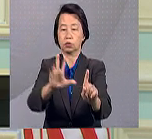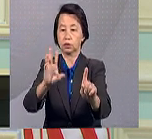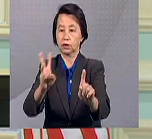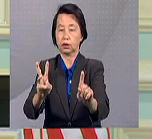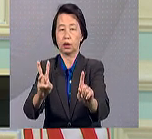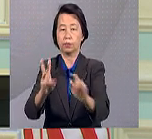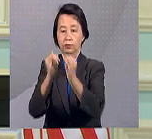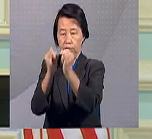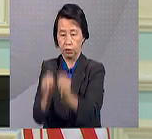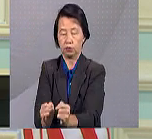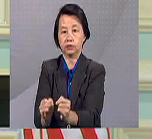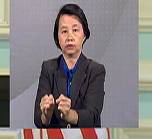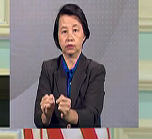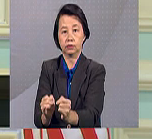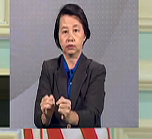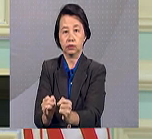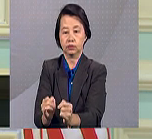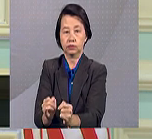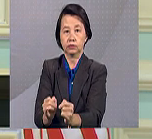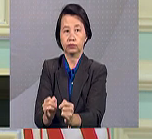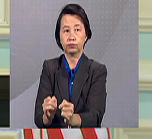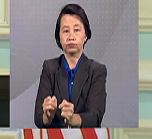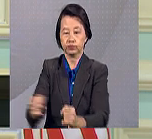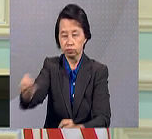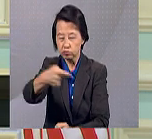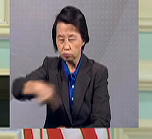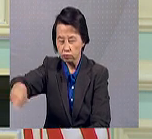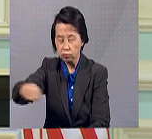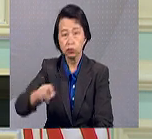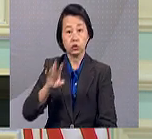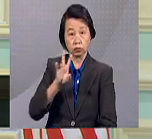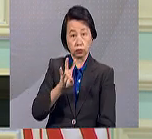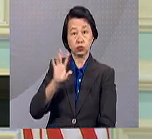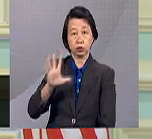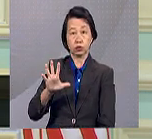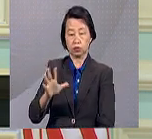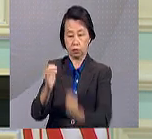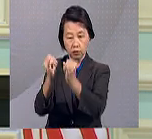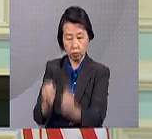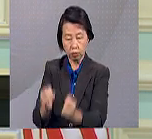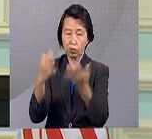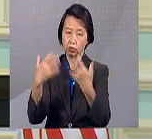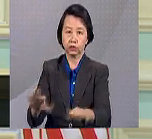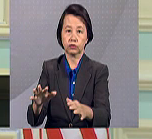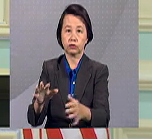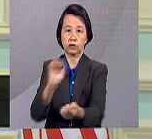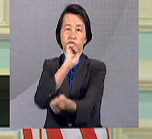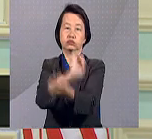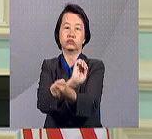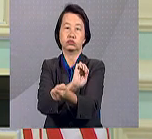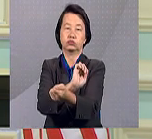136 individu yang mana 75 individu telah pun